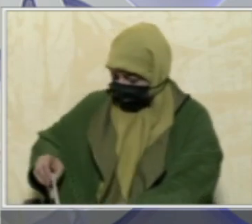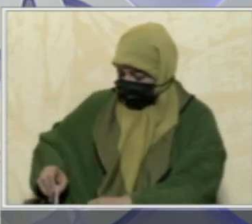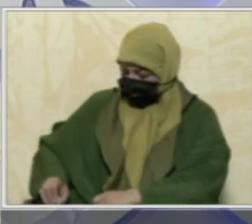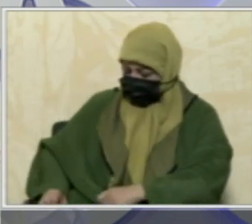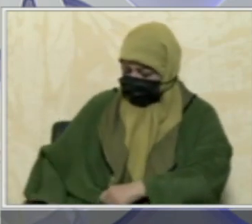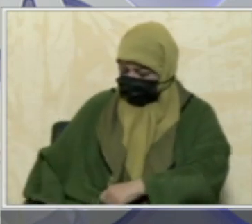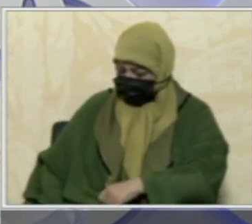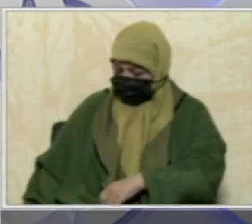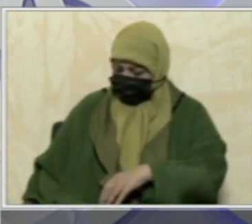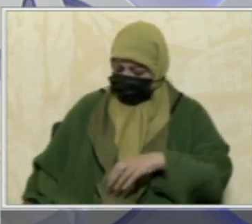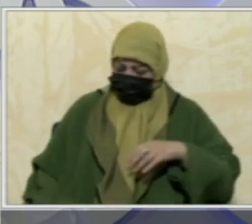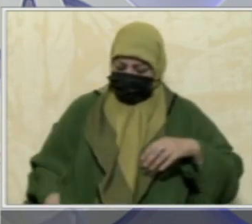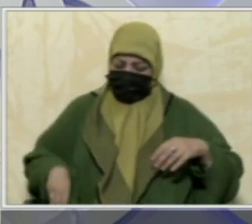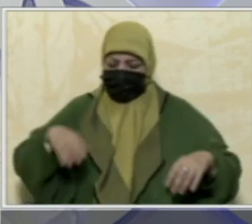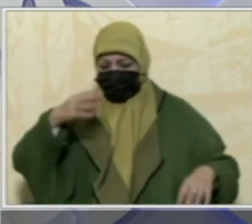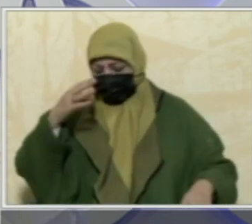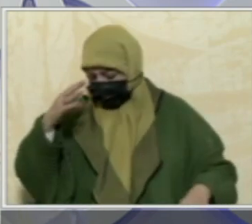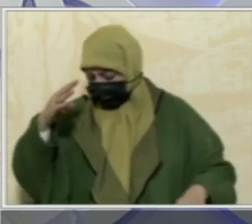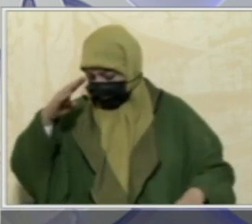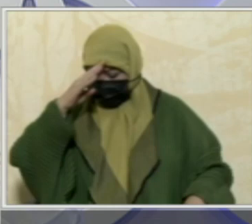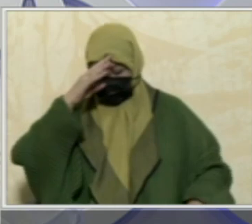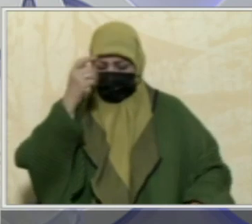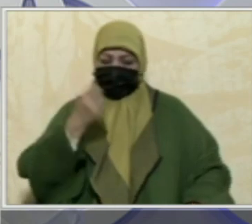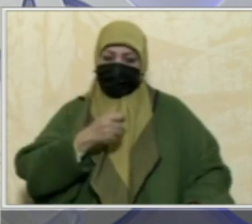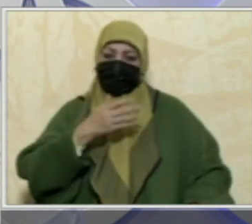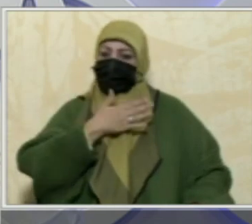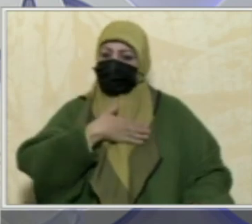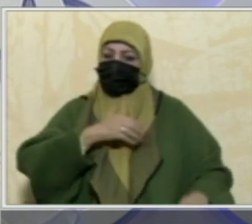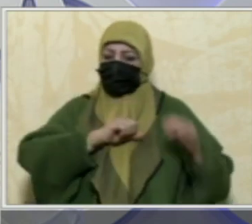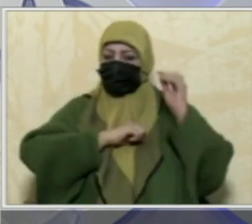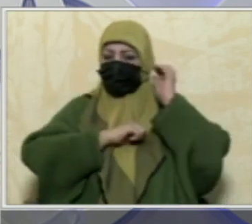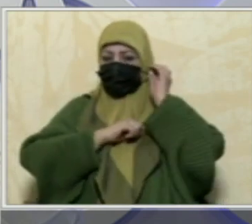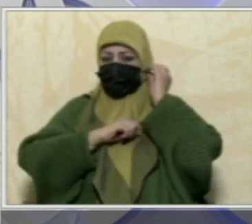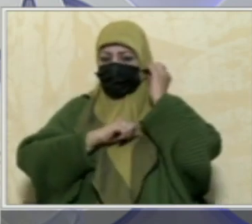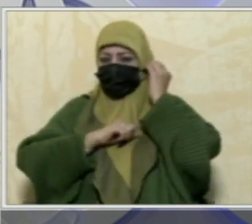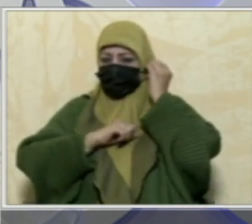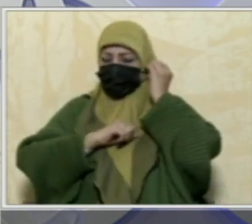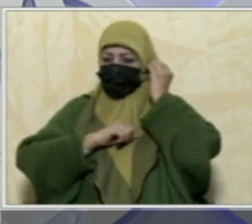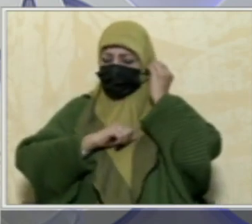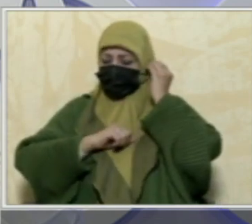وبركاته عليكم السلام ورحمه الله وبركاته تفضل يا ميلاد